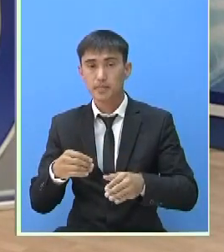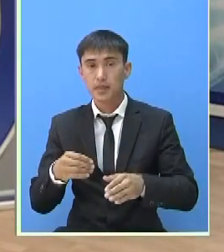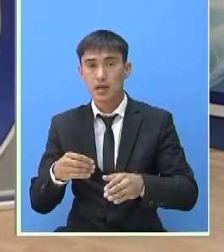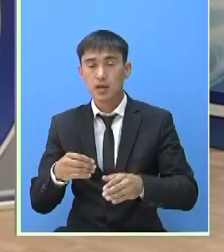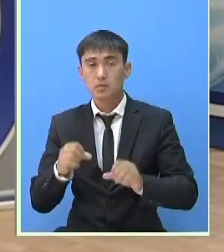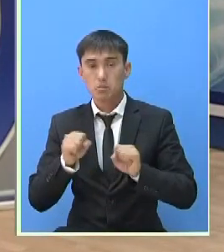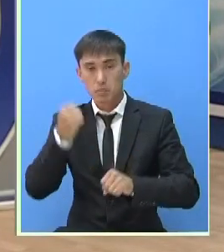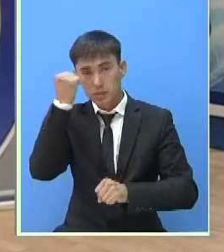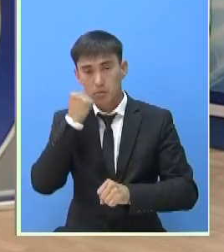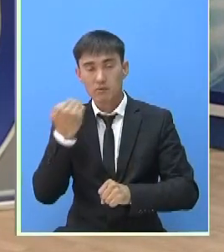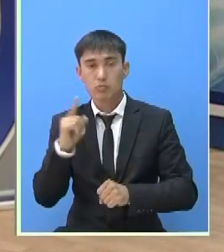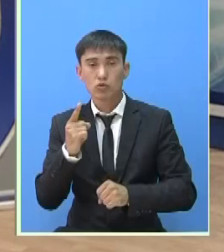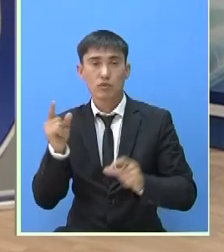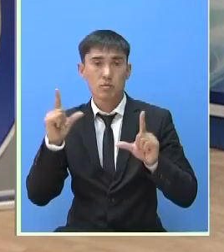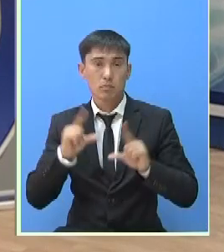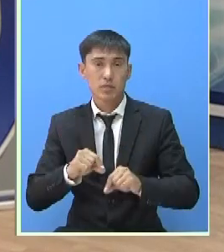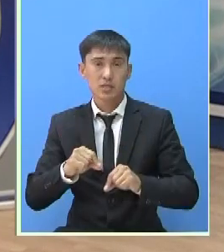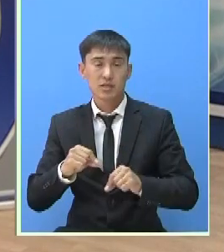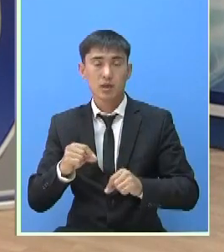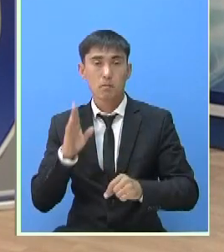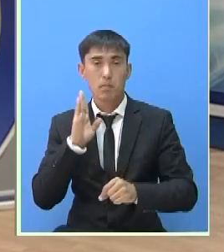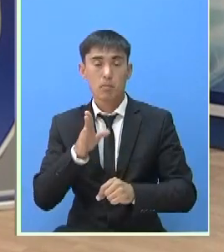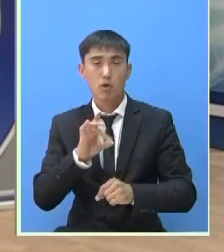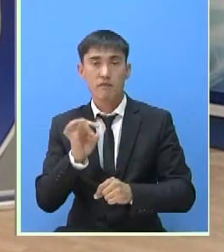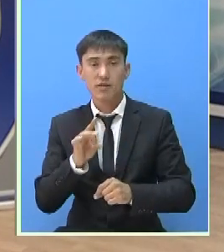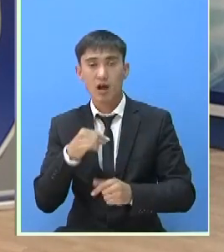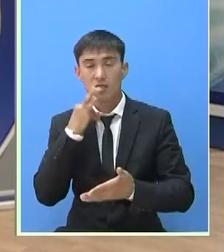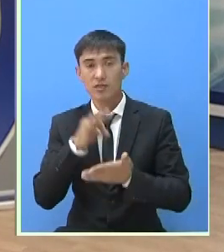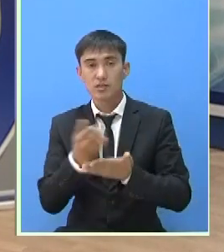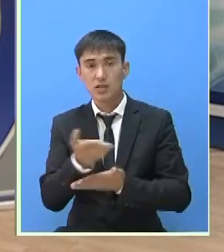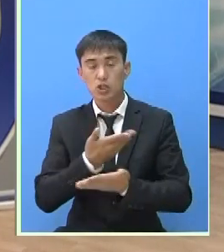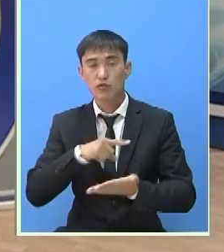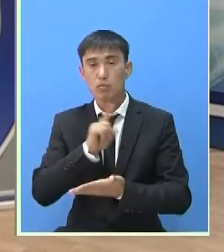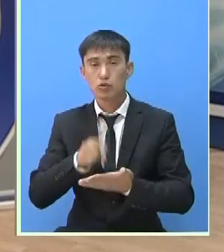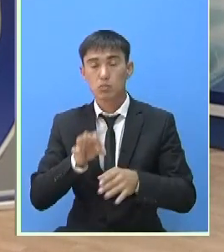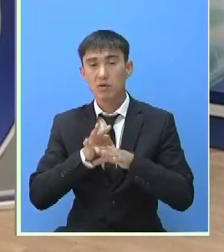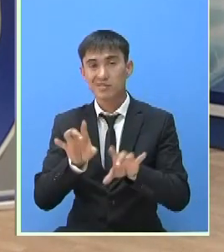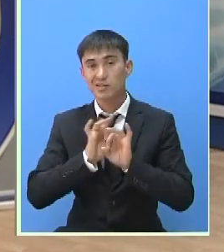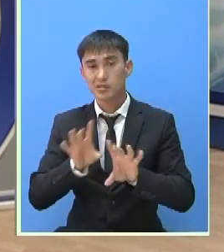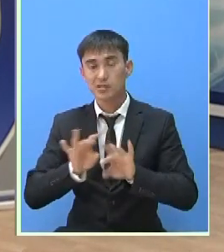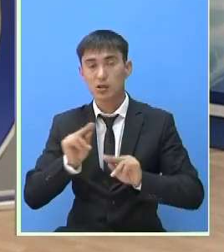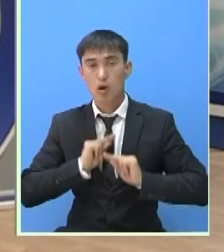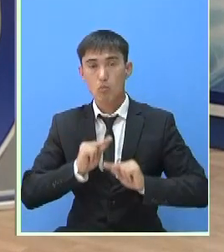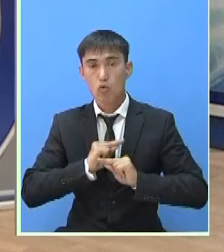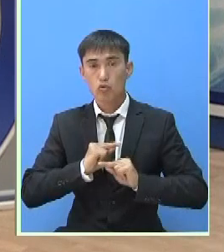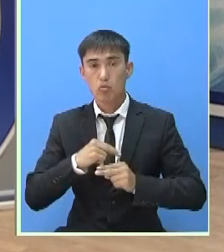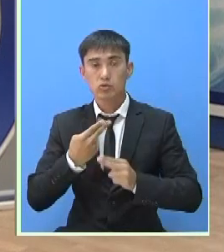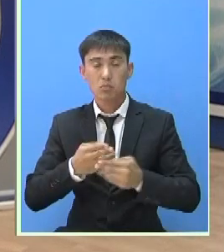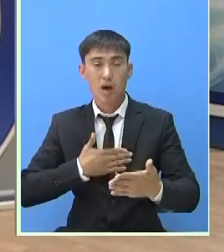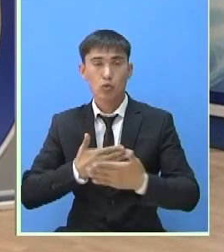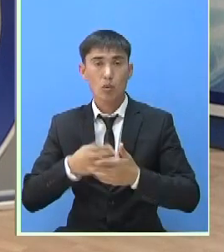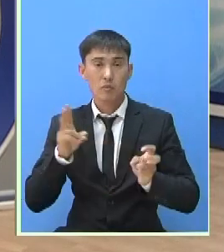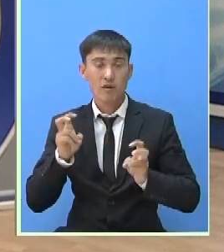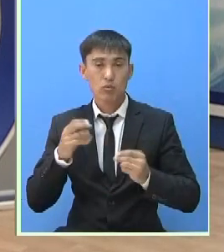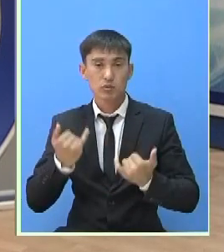смогли, несмотря на свою занятость, прийти к нам в студию прямого эфира, ответить на наши вопросы и провести разъяснительную работу по самым актуальным, на мой